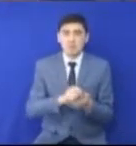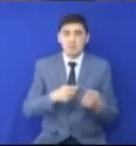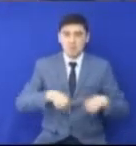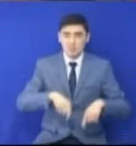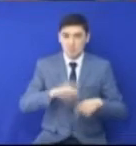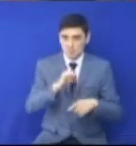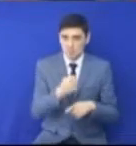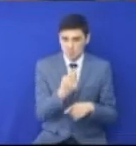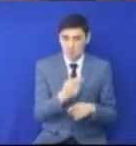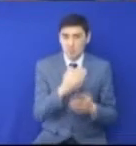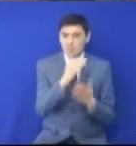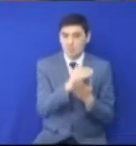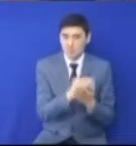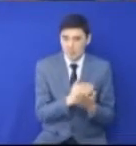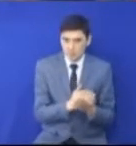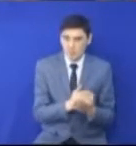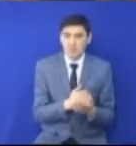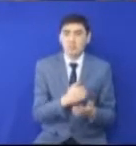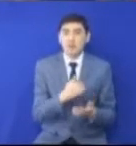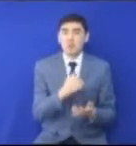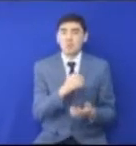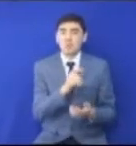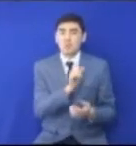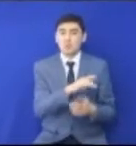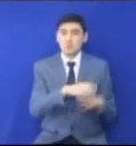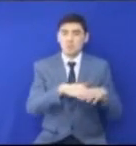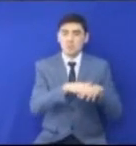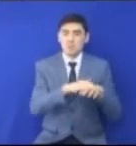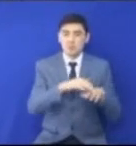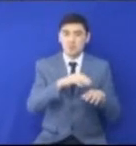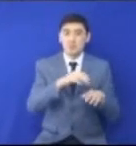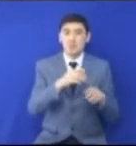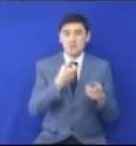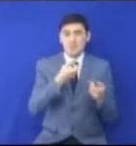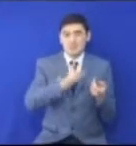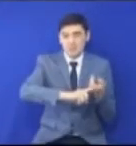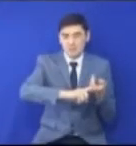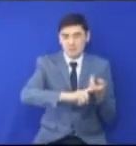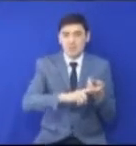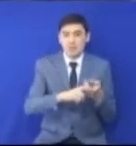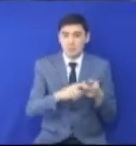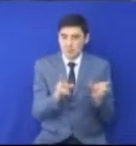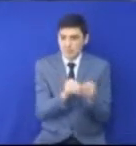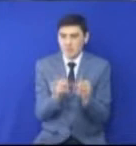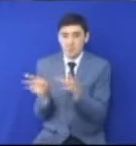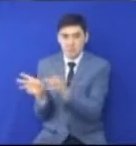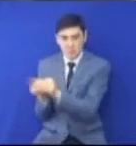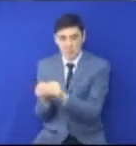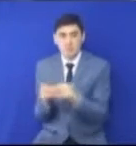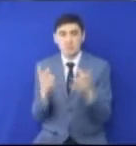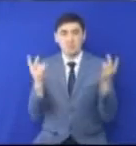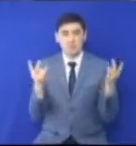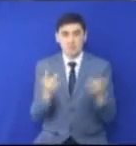әлеуметтік бағдарламалар бөлімі мен азаматтық хал актілерін тіркеу бөлімдерін біріктіру ұсынылып отыр.